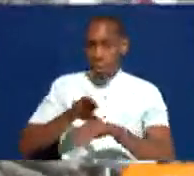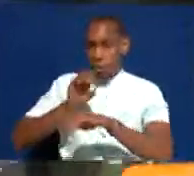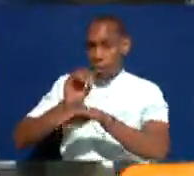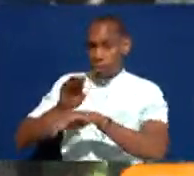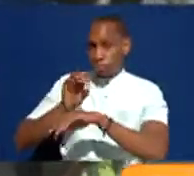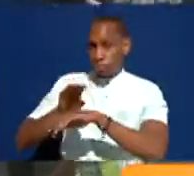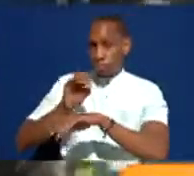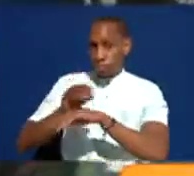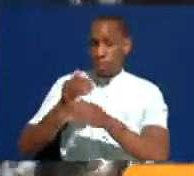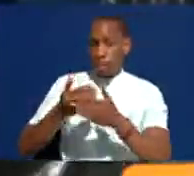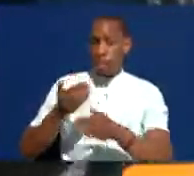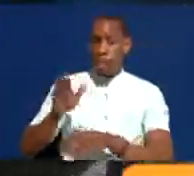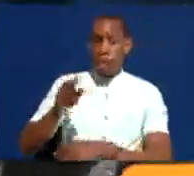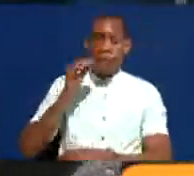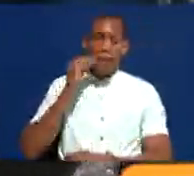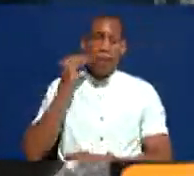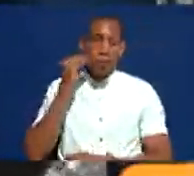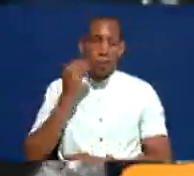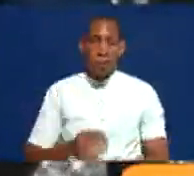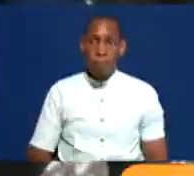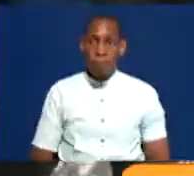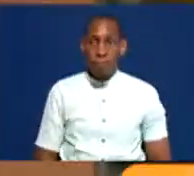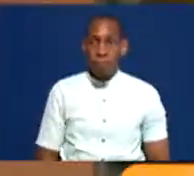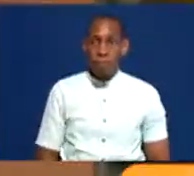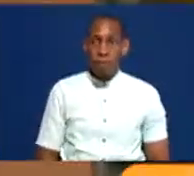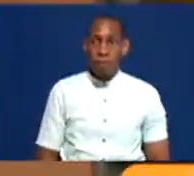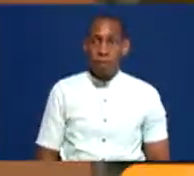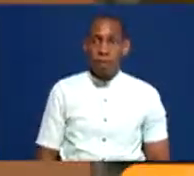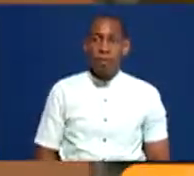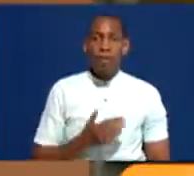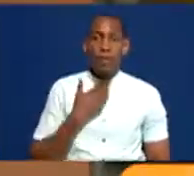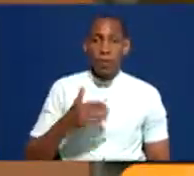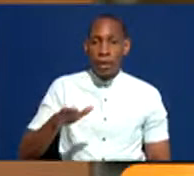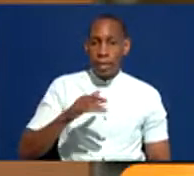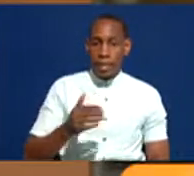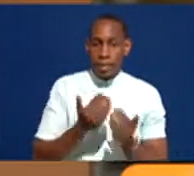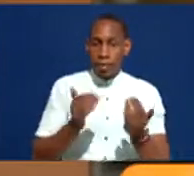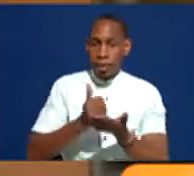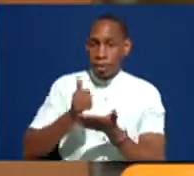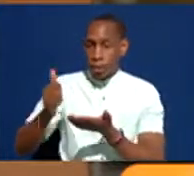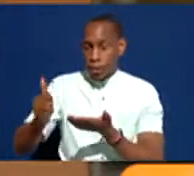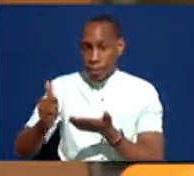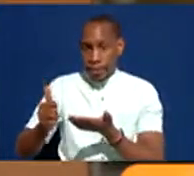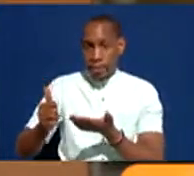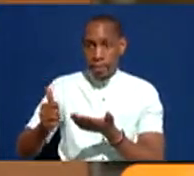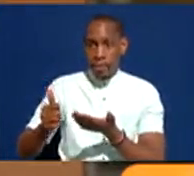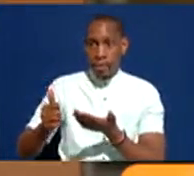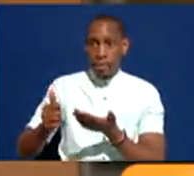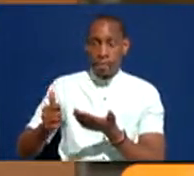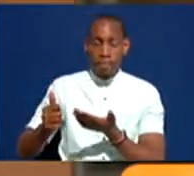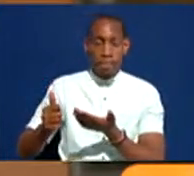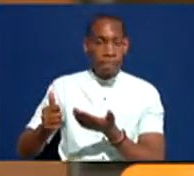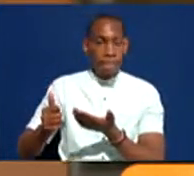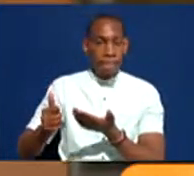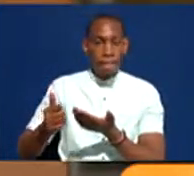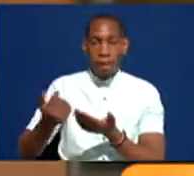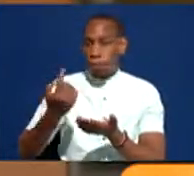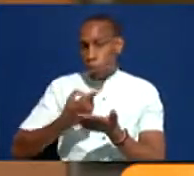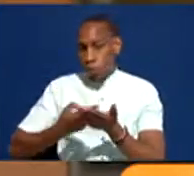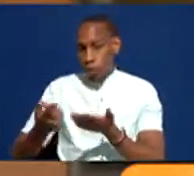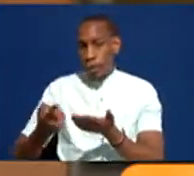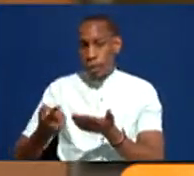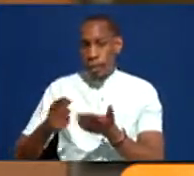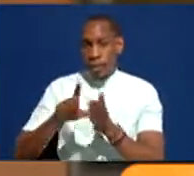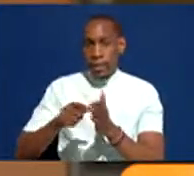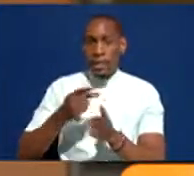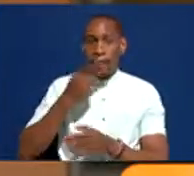saha kabla kurejeshwa nyumbani. Tunataka tu mahali ya kuweka watoto, tuweze tu hata kama ni wiki moja